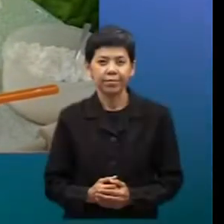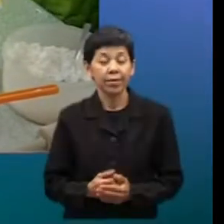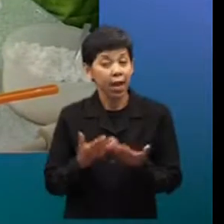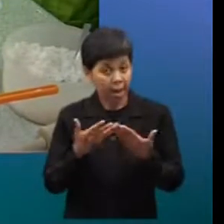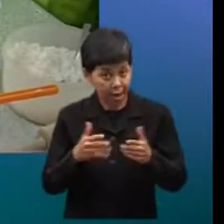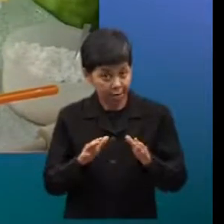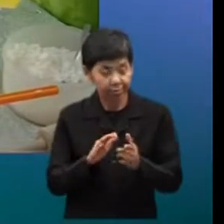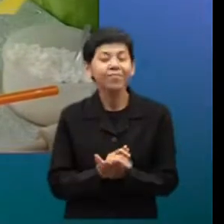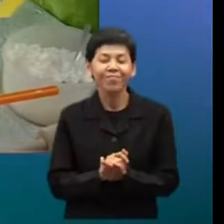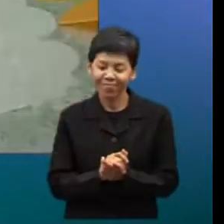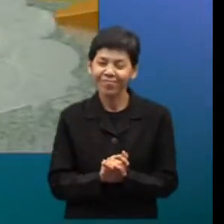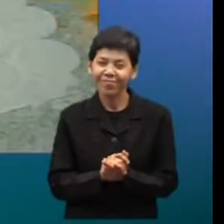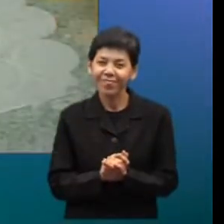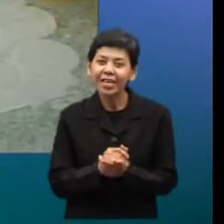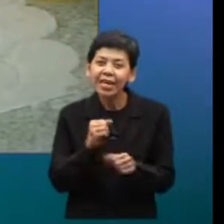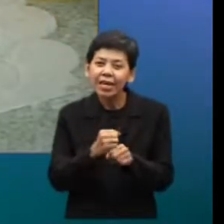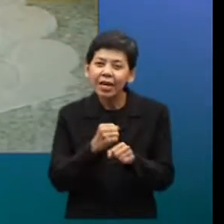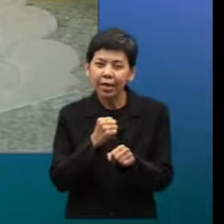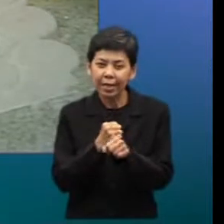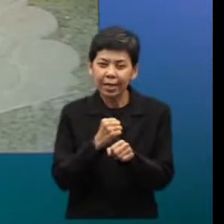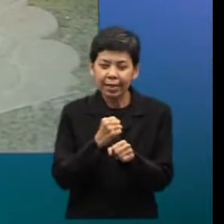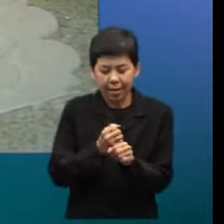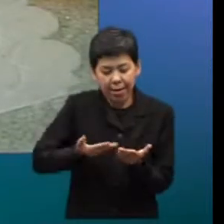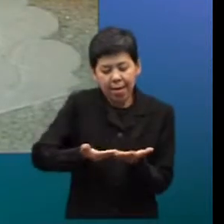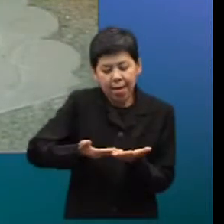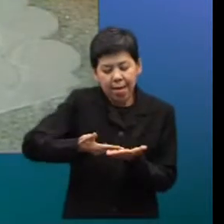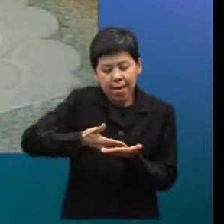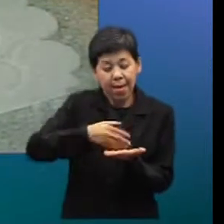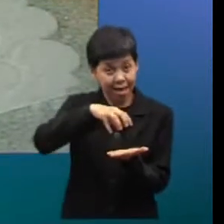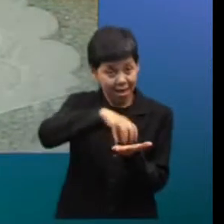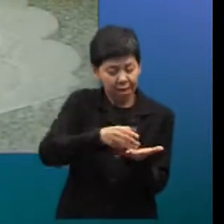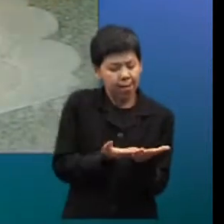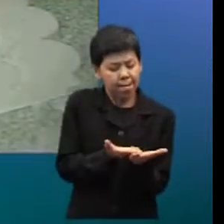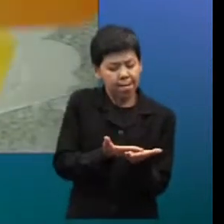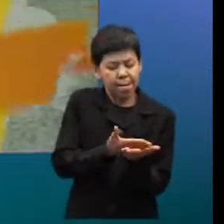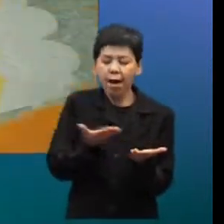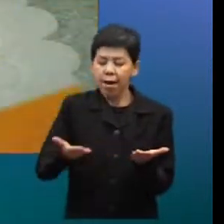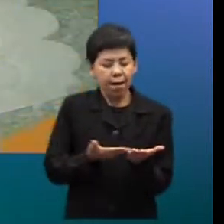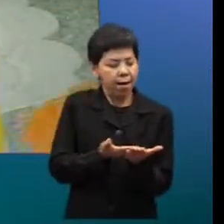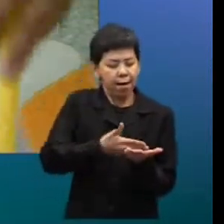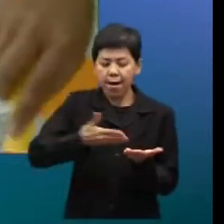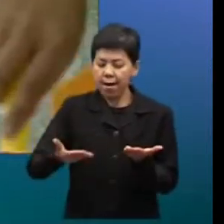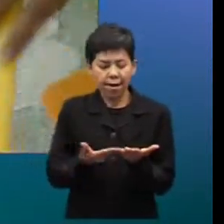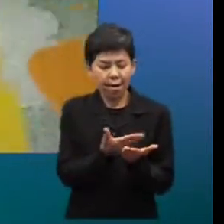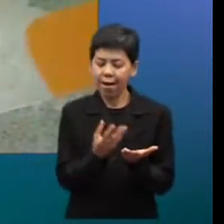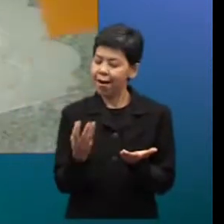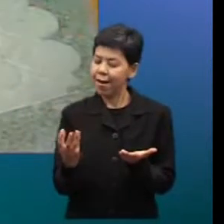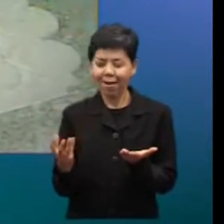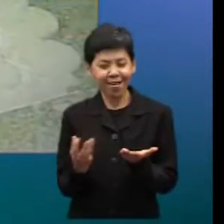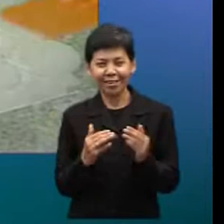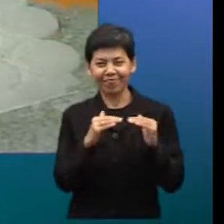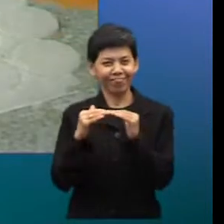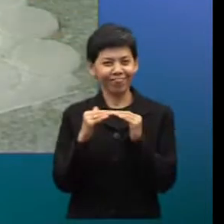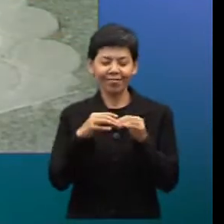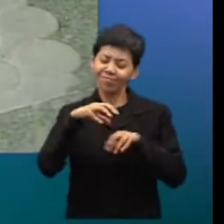จากนั้นใช้วัสดุปลายแบนค่อยๆแซะตามรอยพิมพ์ออกมาก็จะได้ข้าวตังเป็นแผ่นกลมขนาดเท่